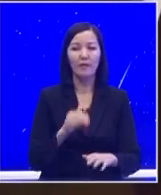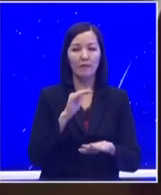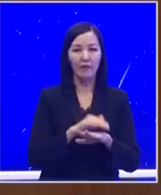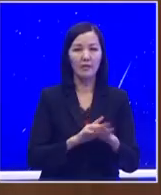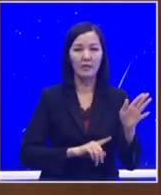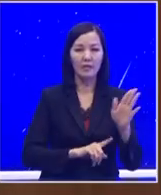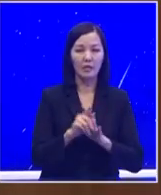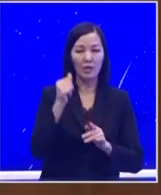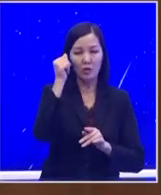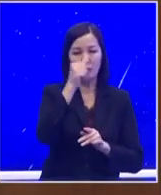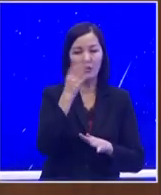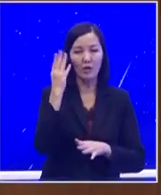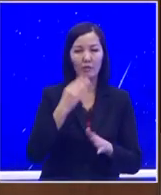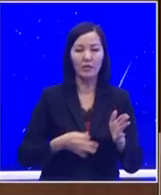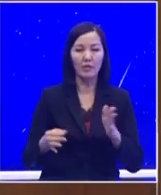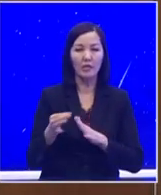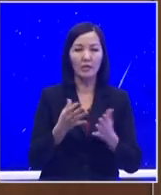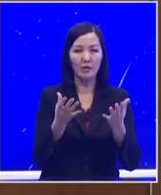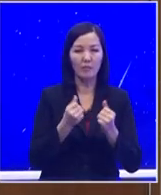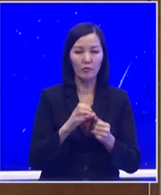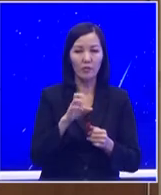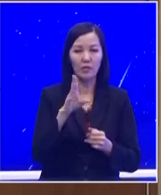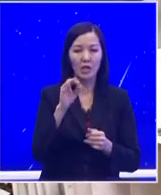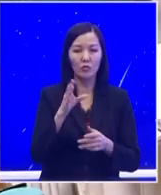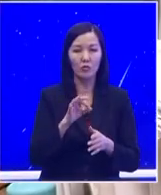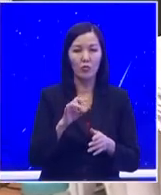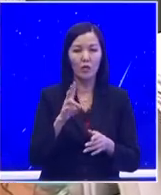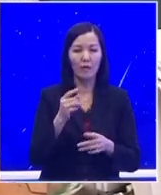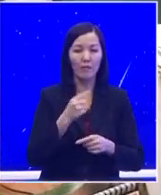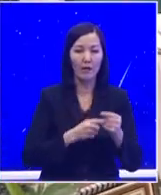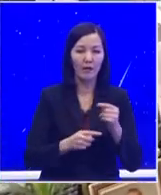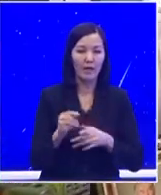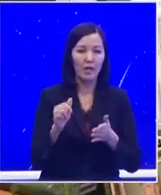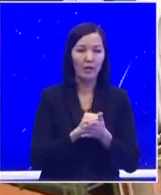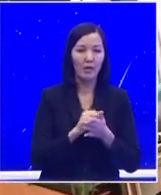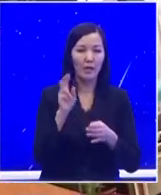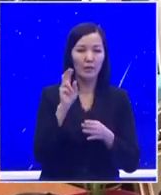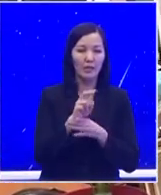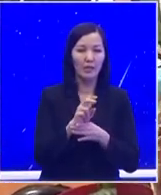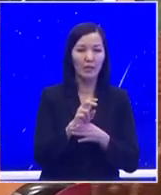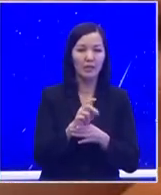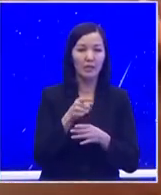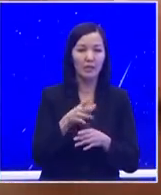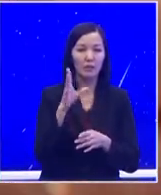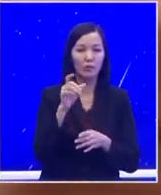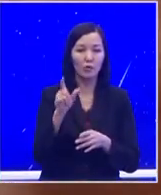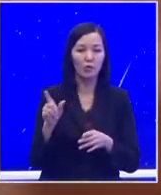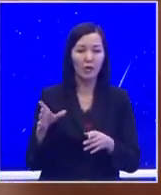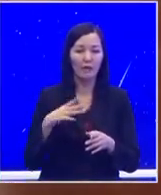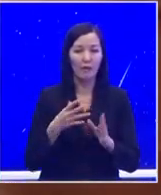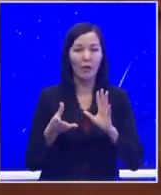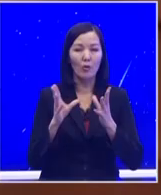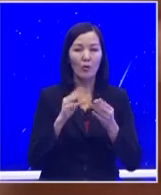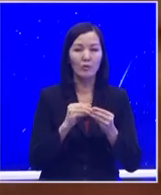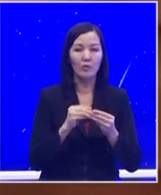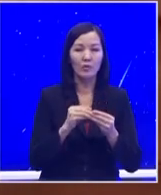начала текущего года в Алматинской области за получением статуса оралмана в уполномоченные органы обратились уже более 1500 человек. В общей